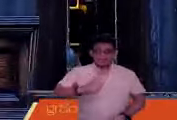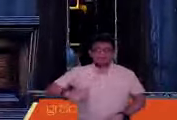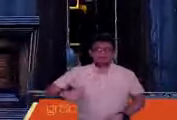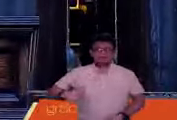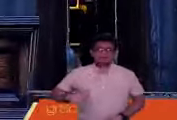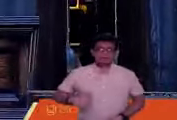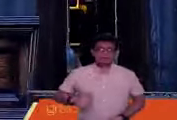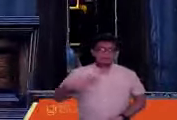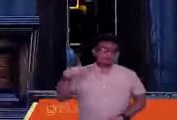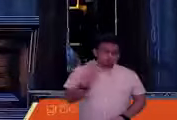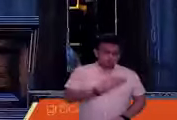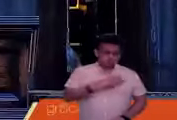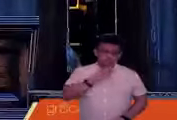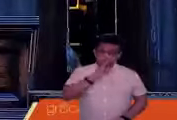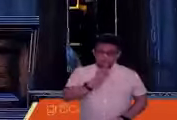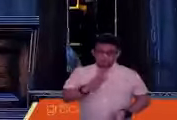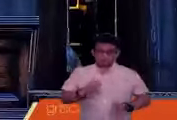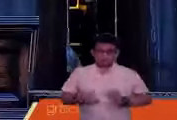diha.